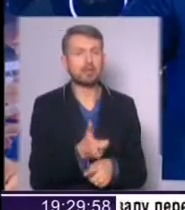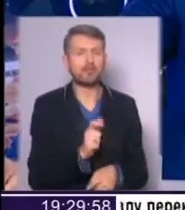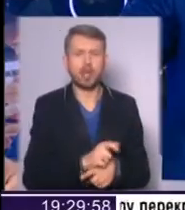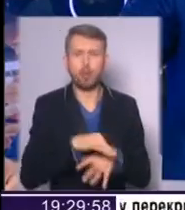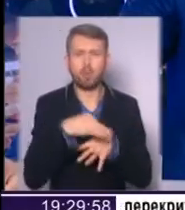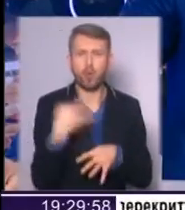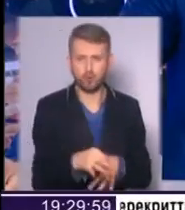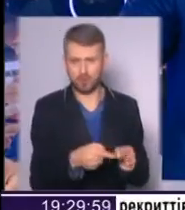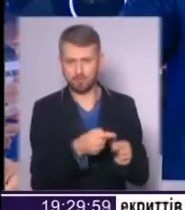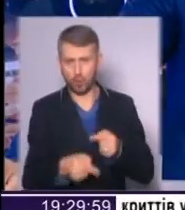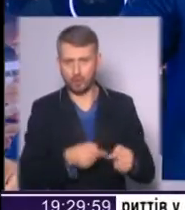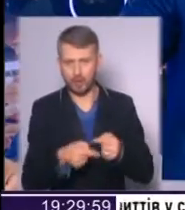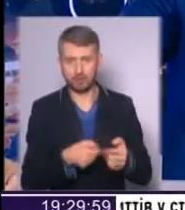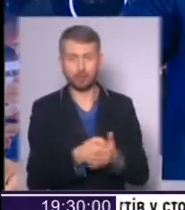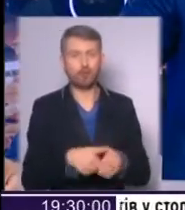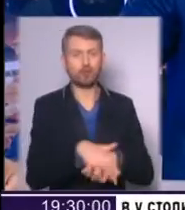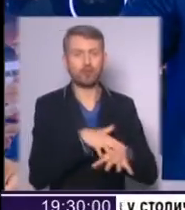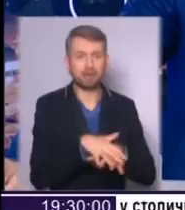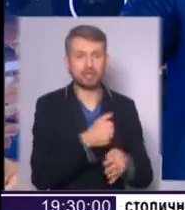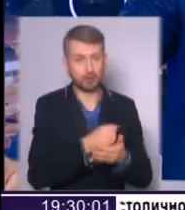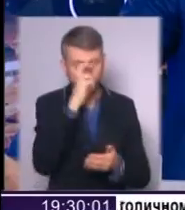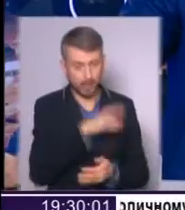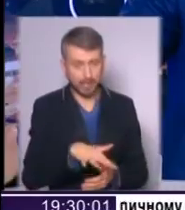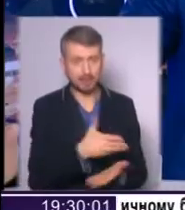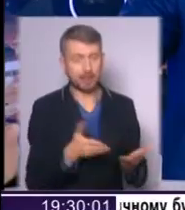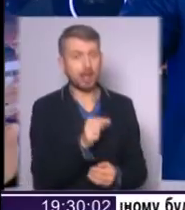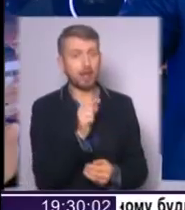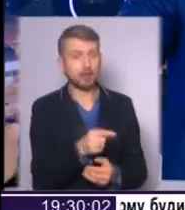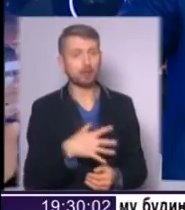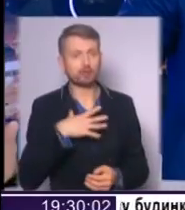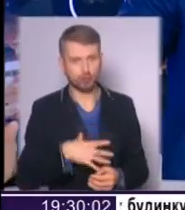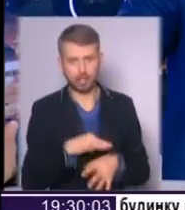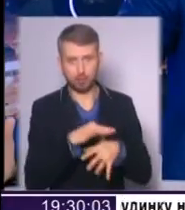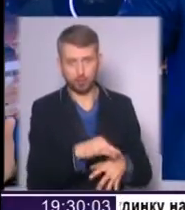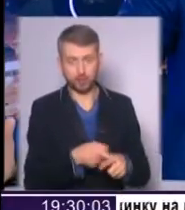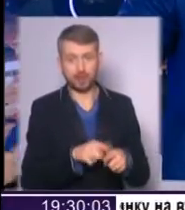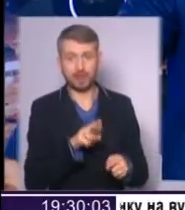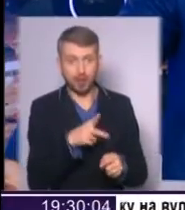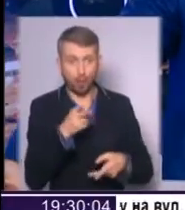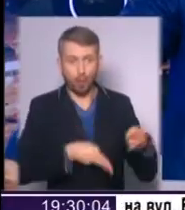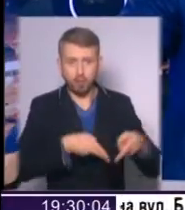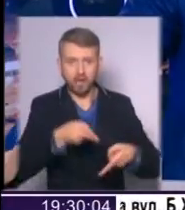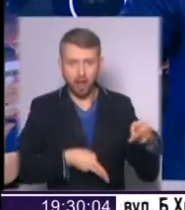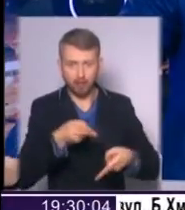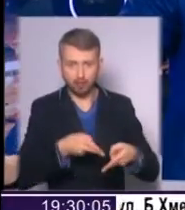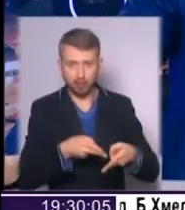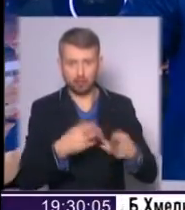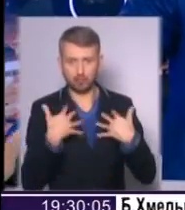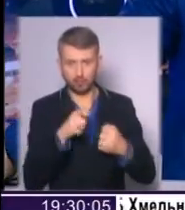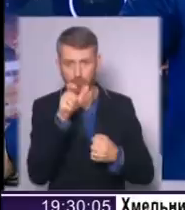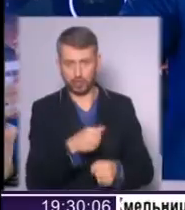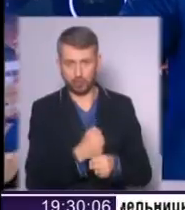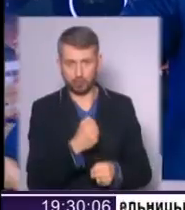все, до суспільства, до країни, яка їх змушена проводити. Це як операцію над здоров'ям людиною робити